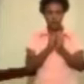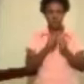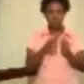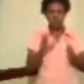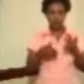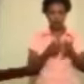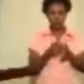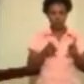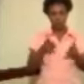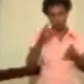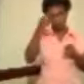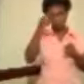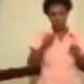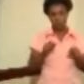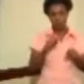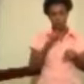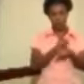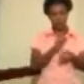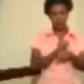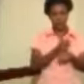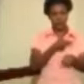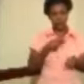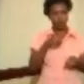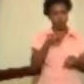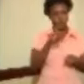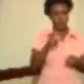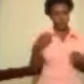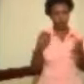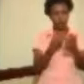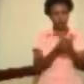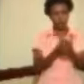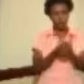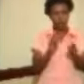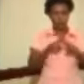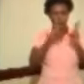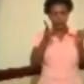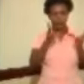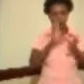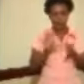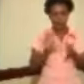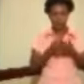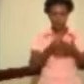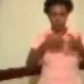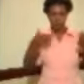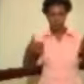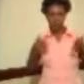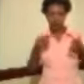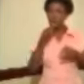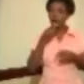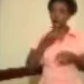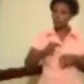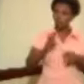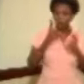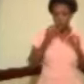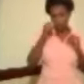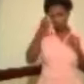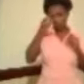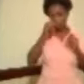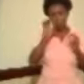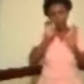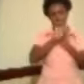bagaille, et que nous avons besoin de tout, nous avons ridé de l'aide internationale. Tout à l'heure, malheureusement, nous n'avons pas parlé de